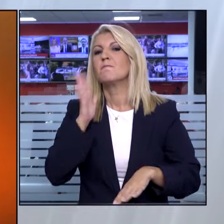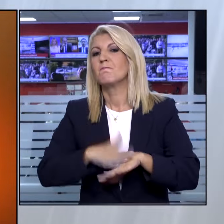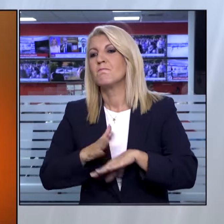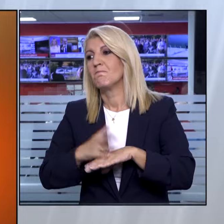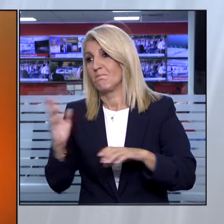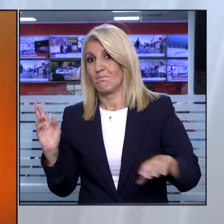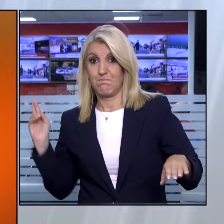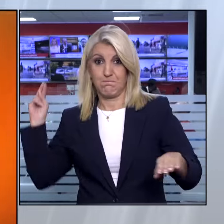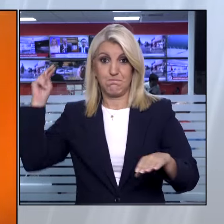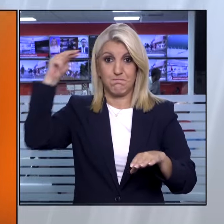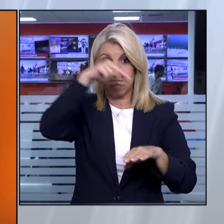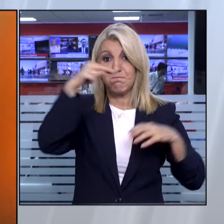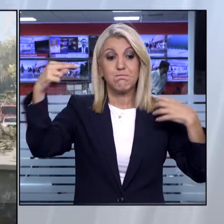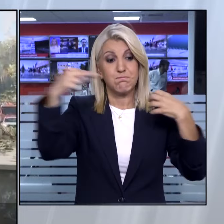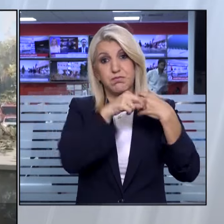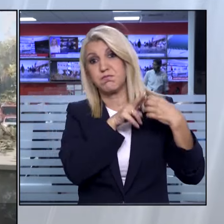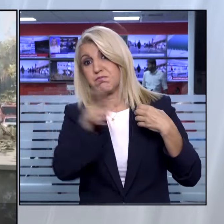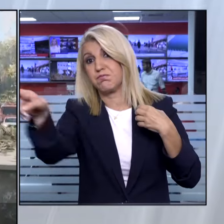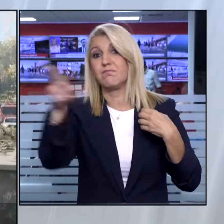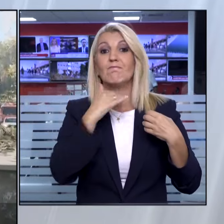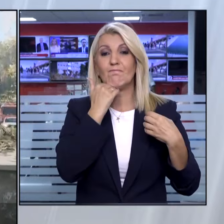από θραύσματα αναχαίτησης.